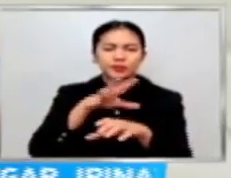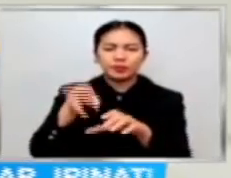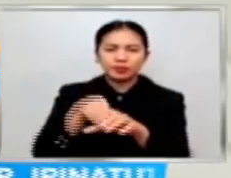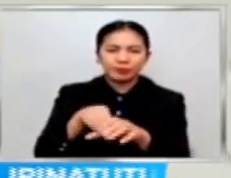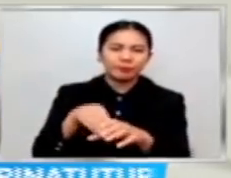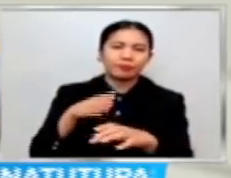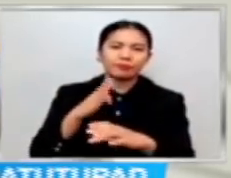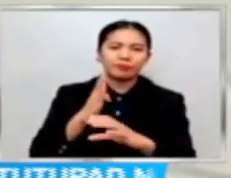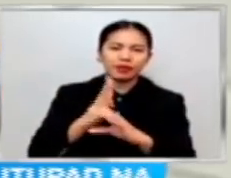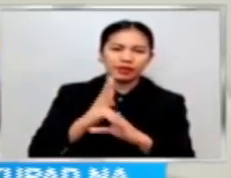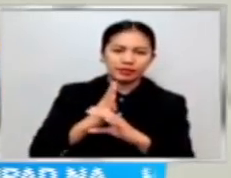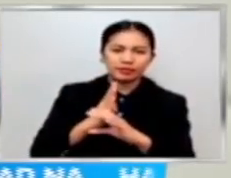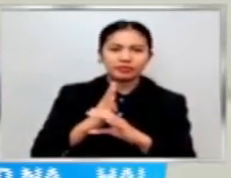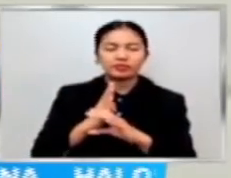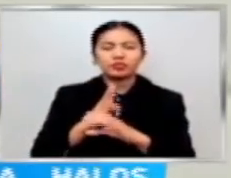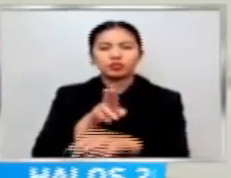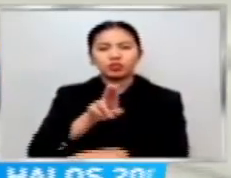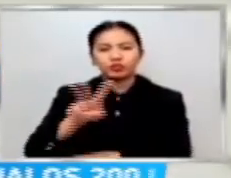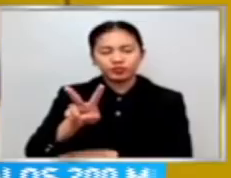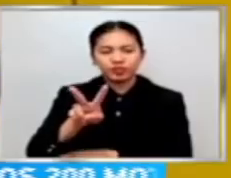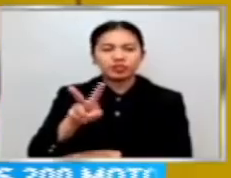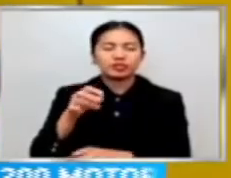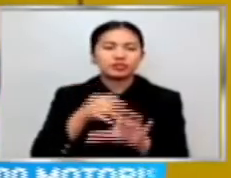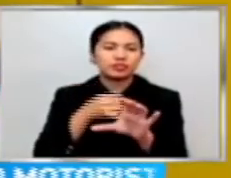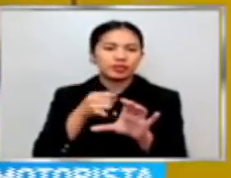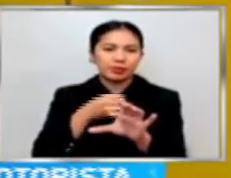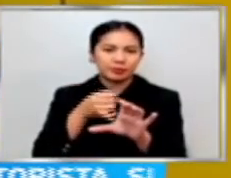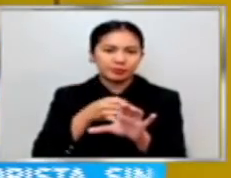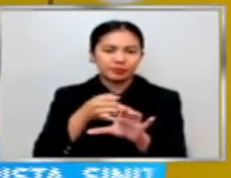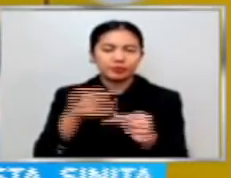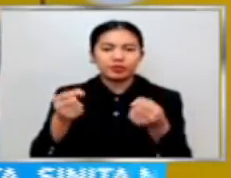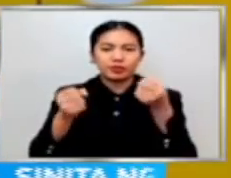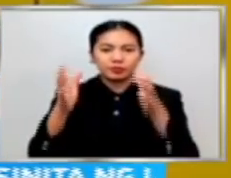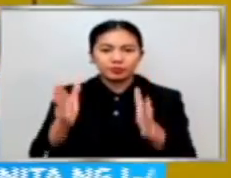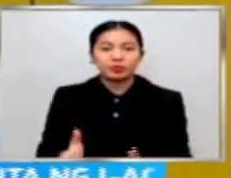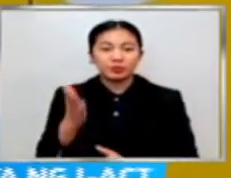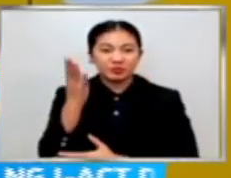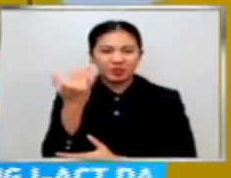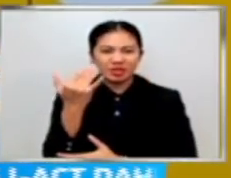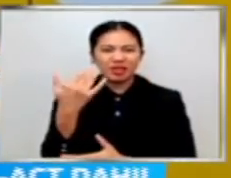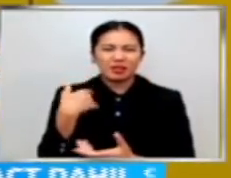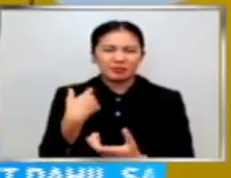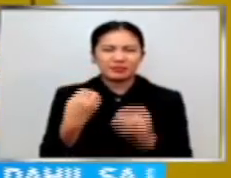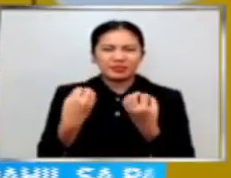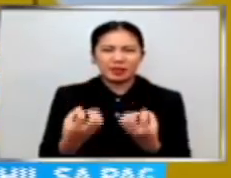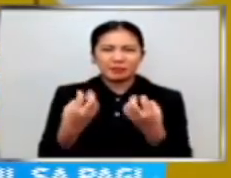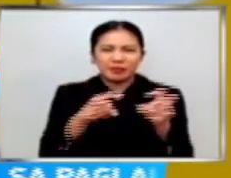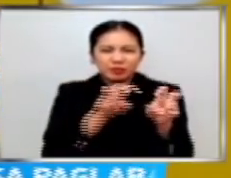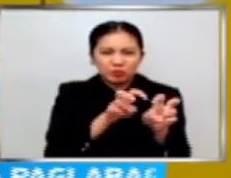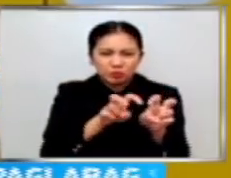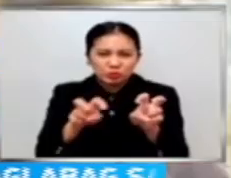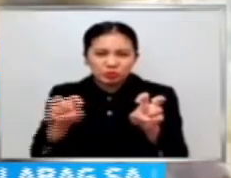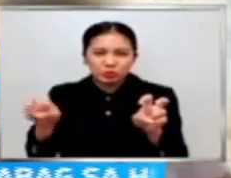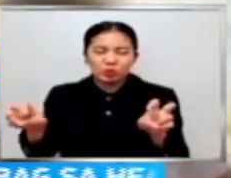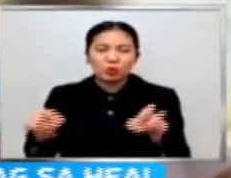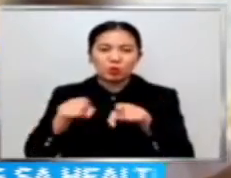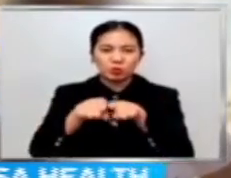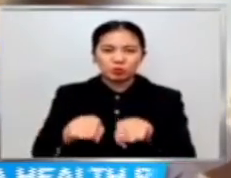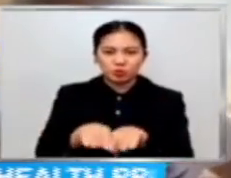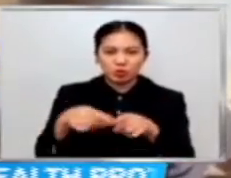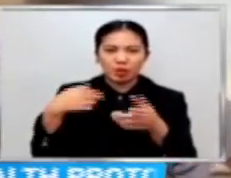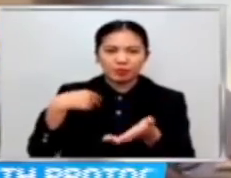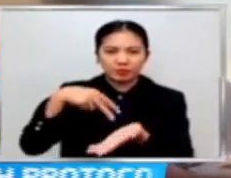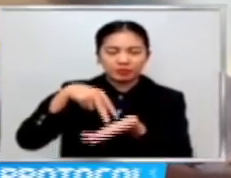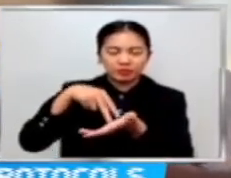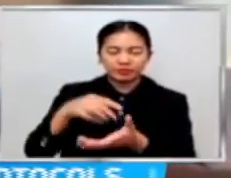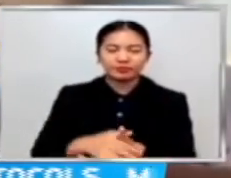sobra-sobra ang pasahero. 2 jeep pa ang kanilang nasita na nagpapaupo sa gitna. Pero dahil unang araw ng implementasyon ng